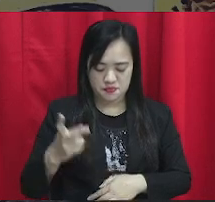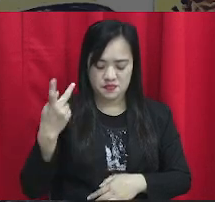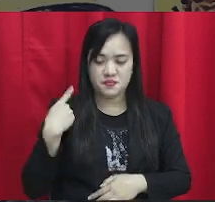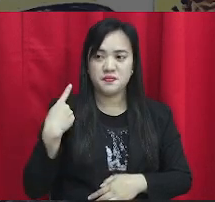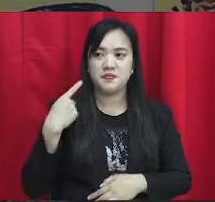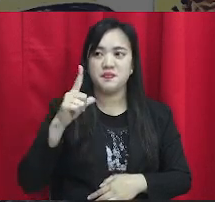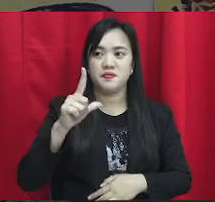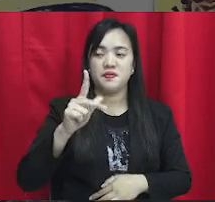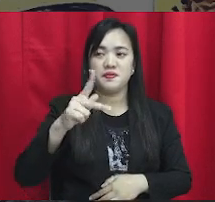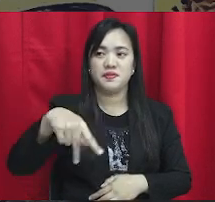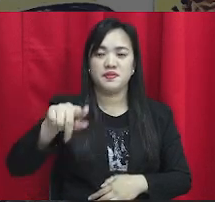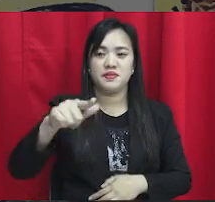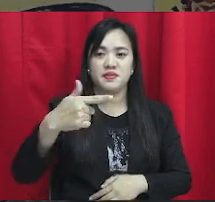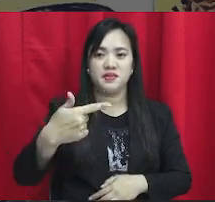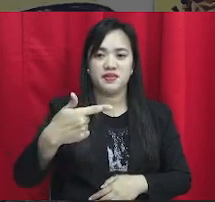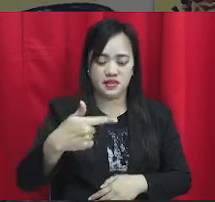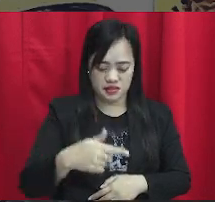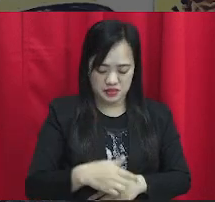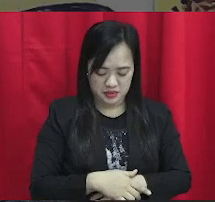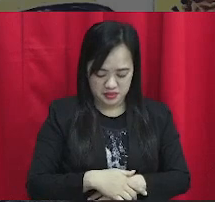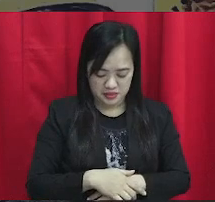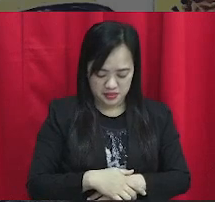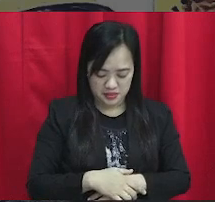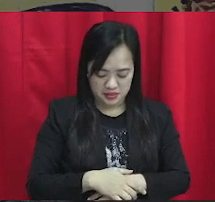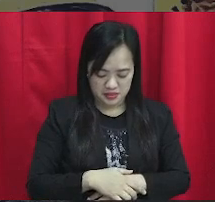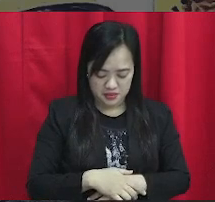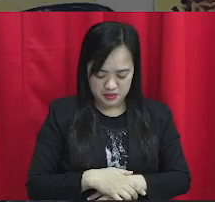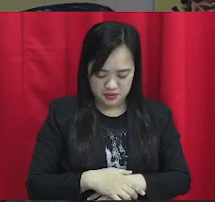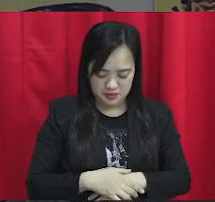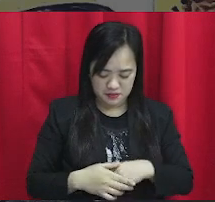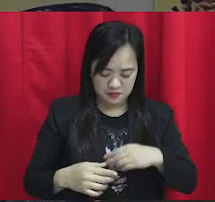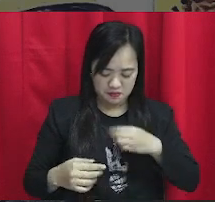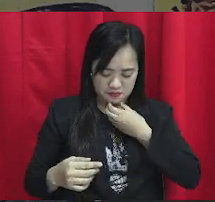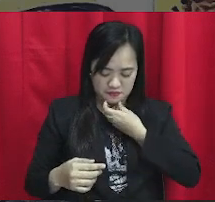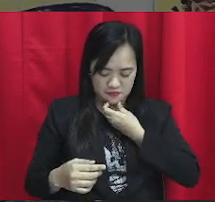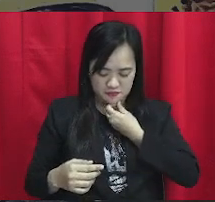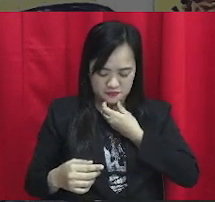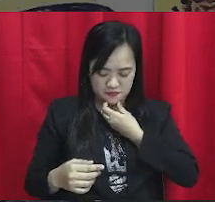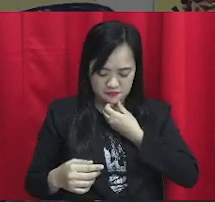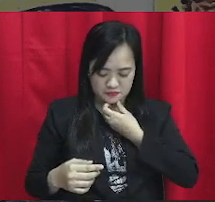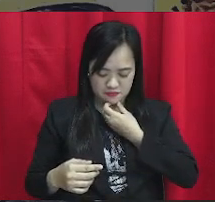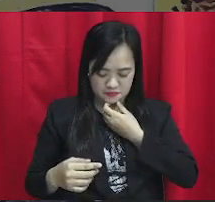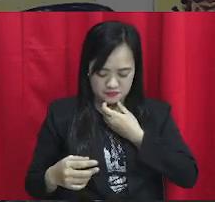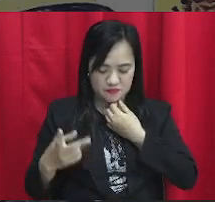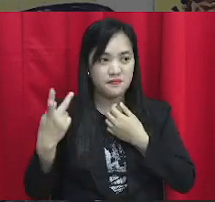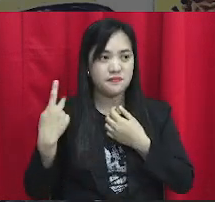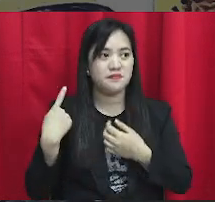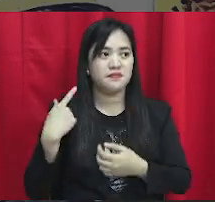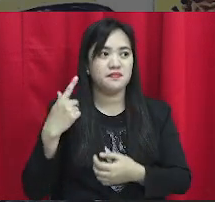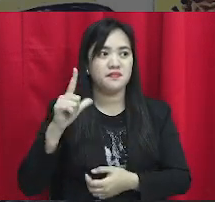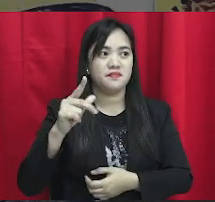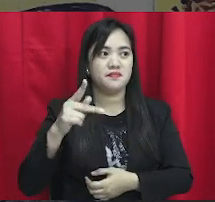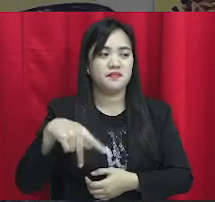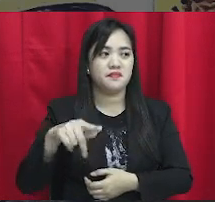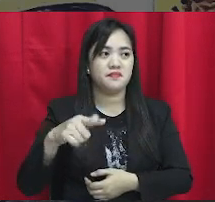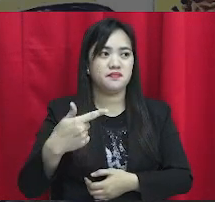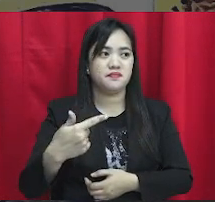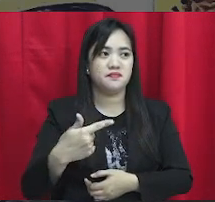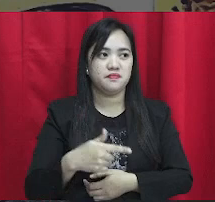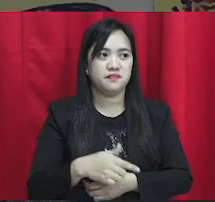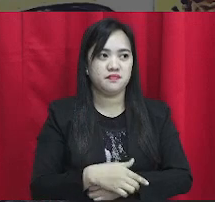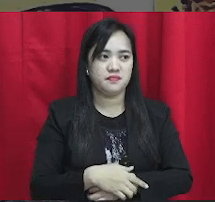Yan! Tindahan po ni Lolo Boy. Ayan, nandito po tayo kay Nanay. Nanay, magandang tanghali po.